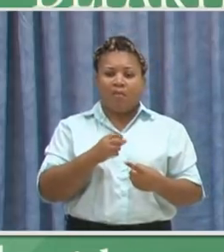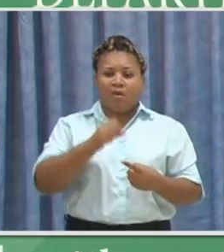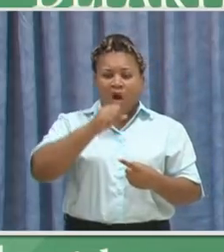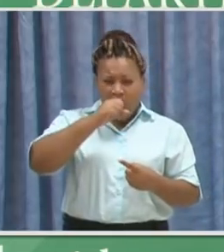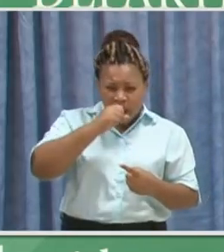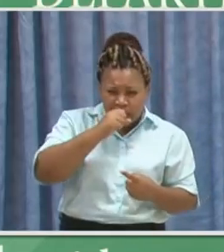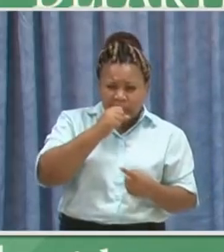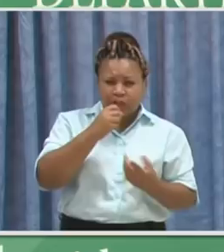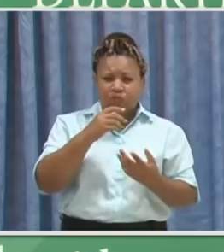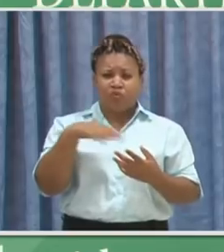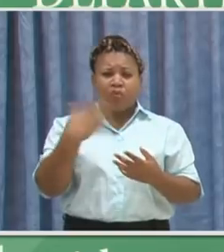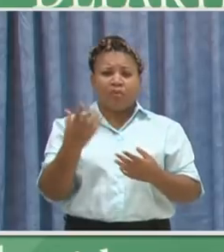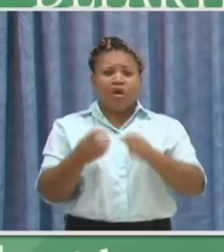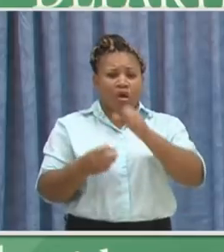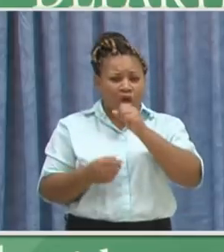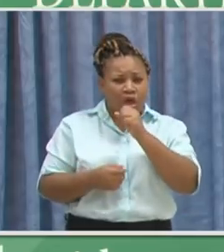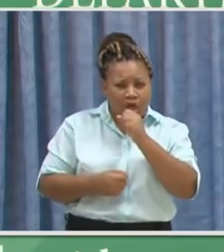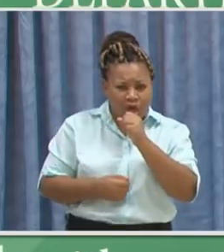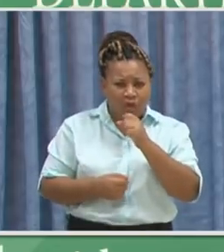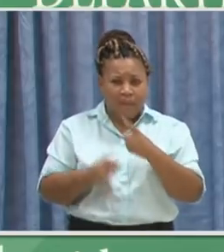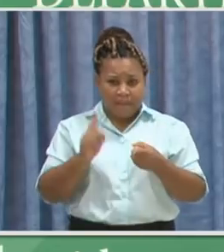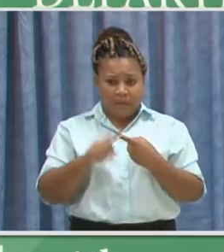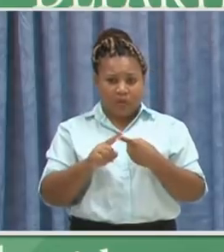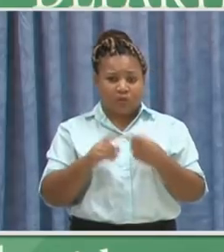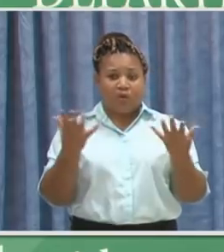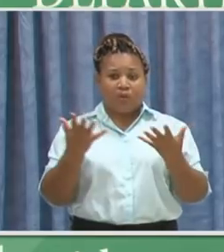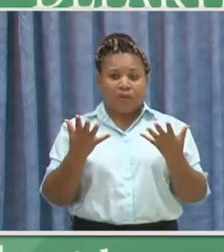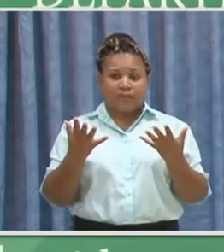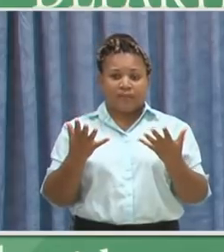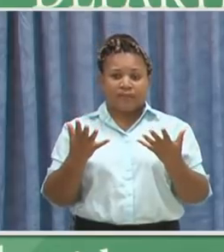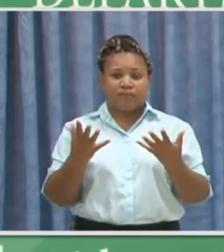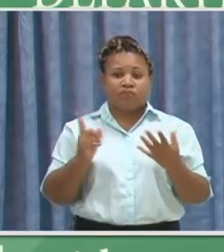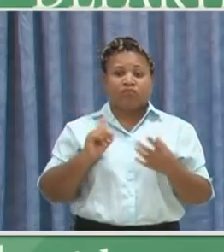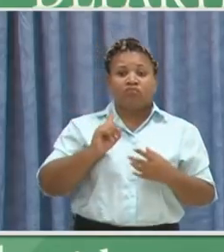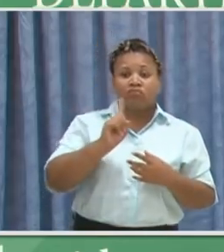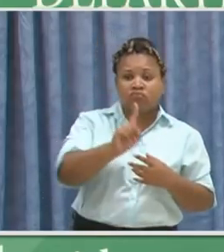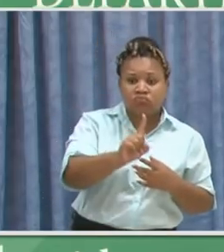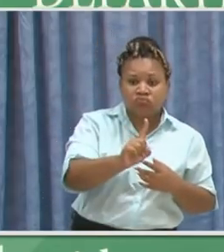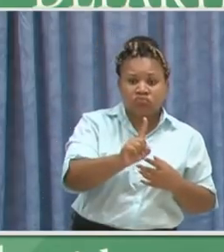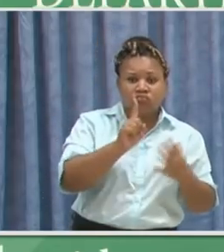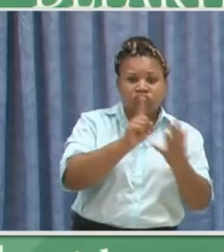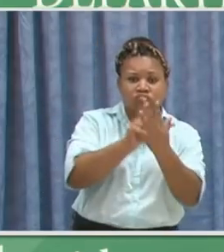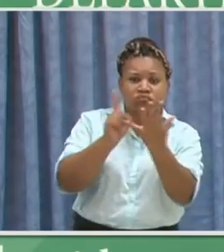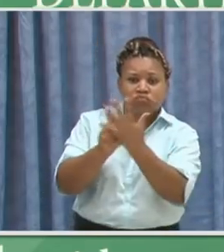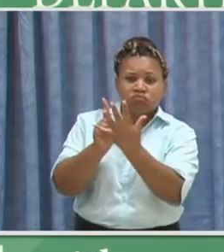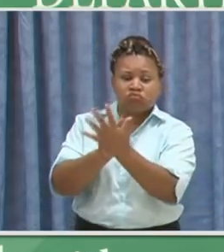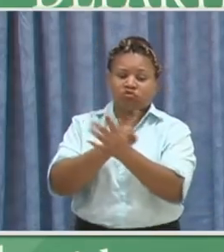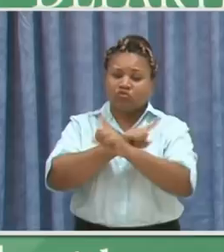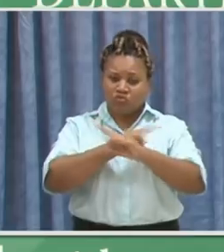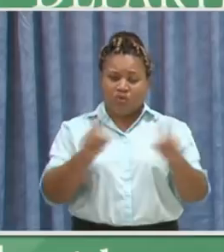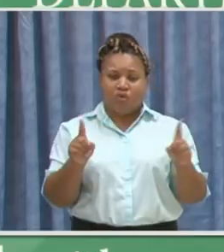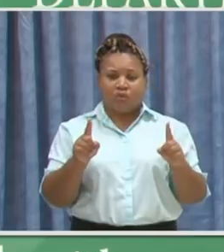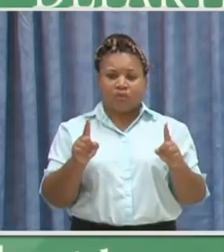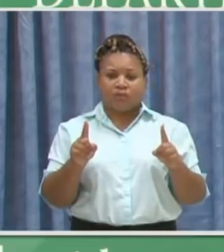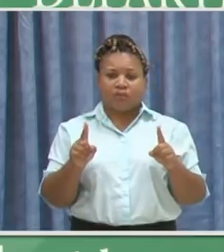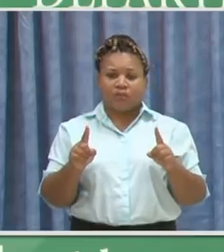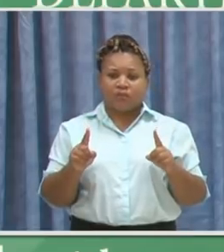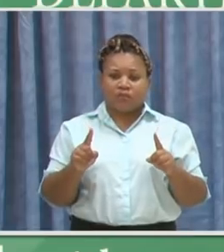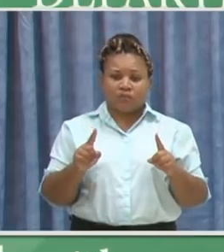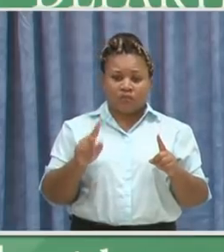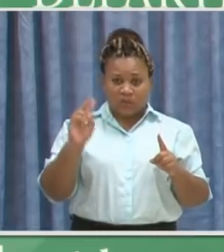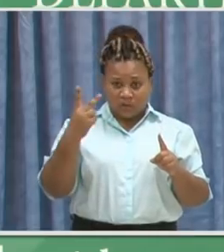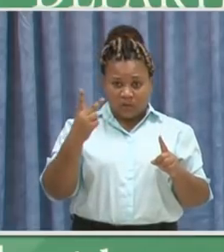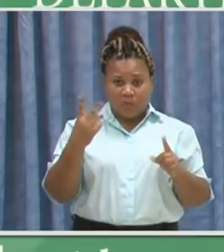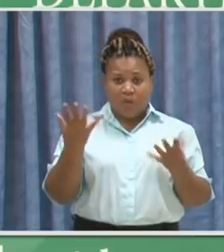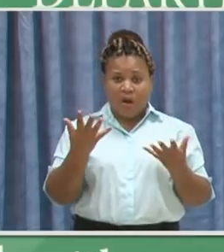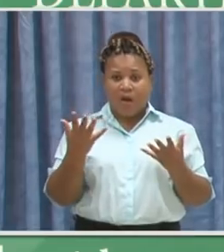déplacé, mettez un masque, et si vous êtes dans la clinique, faites ce qu'on est avant. Et le temps où tousser ou éternuer, pas faire